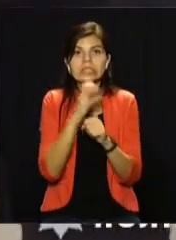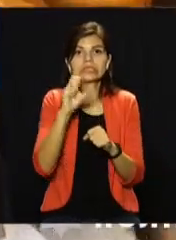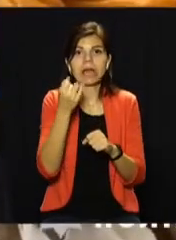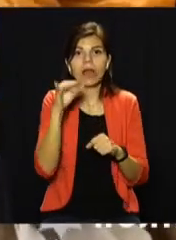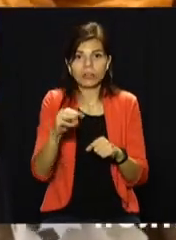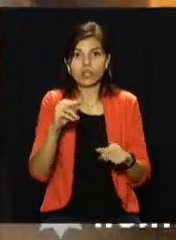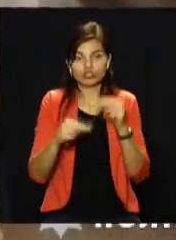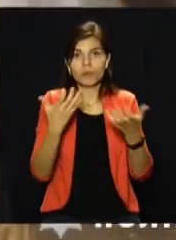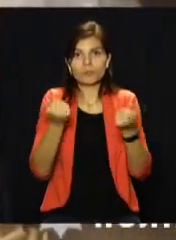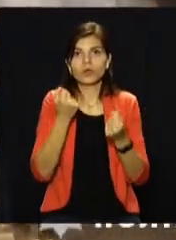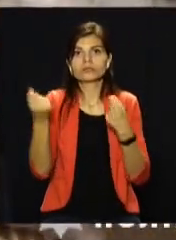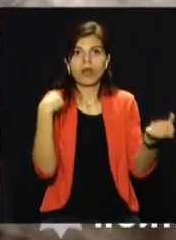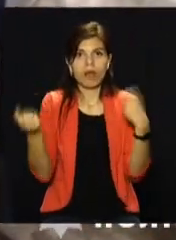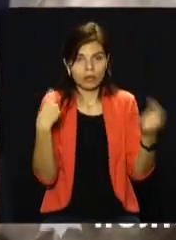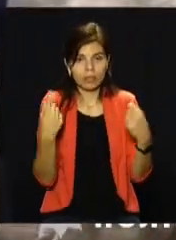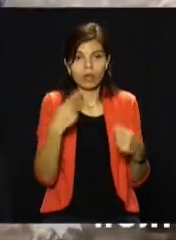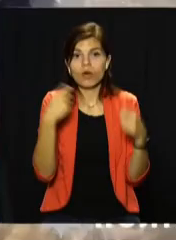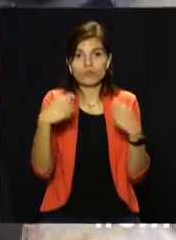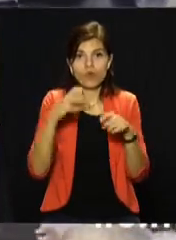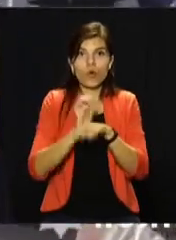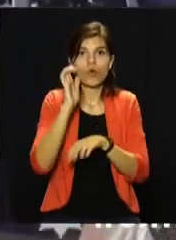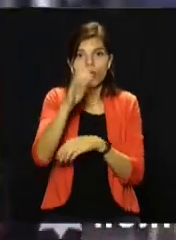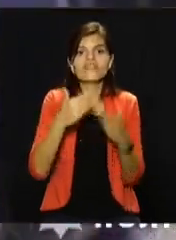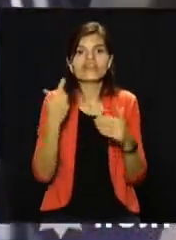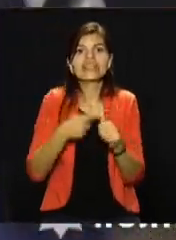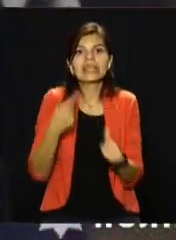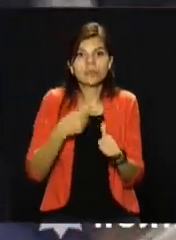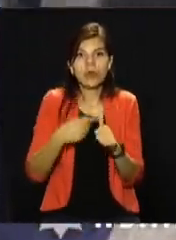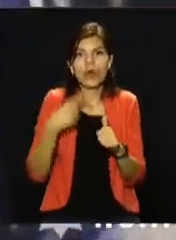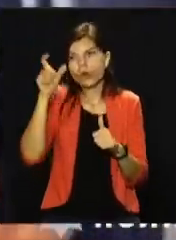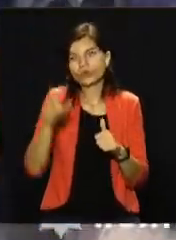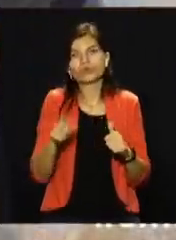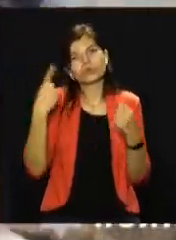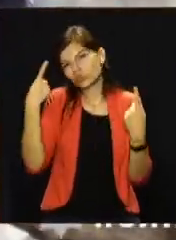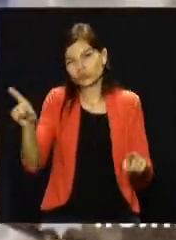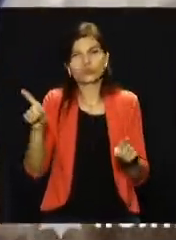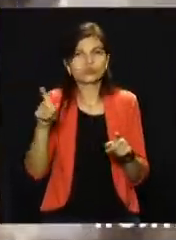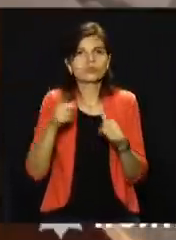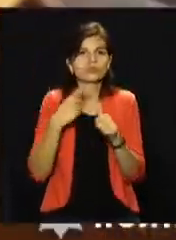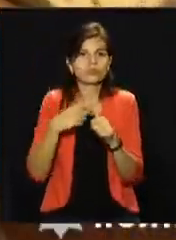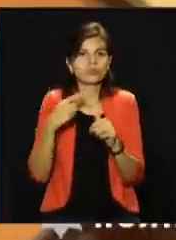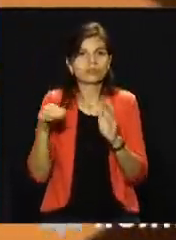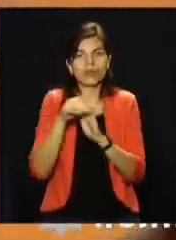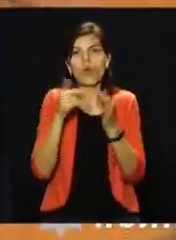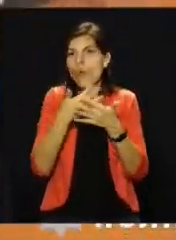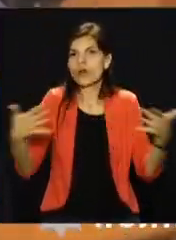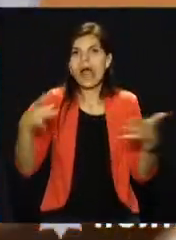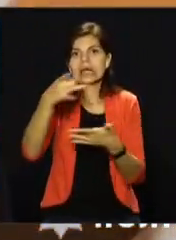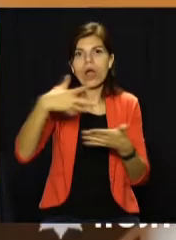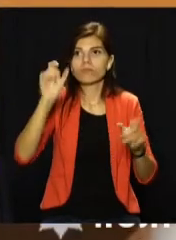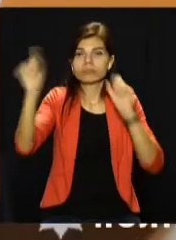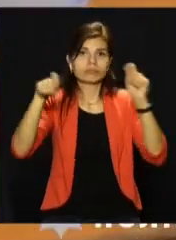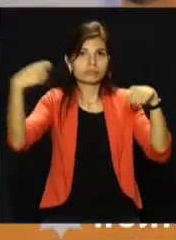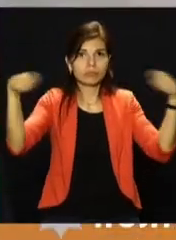створили сайт, через який і приймали замовлення. Товар відправляли від імені підставних осіб замовникам у різні